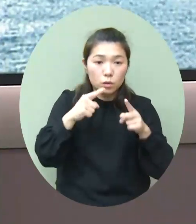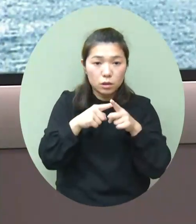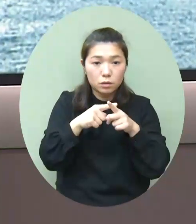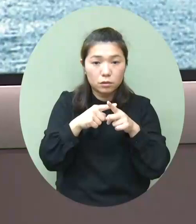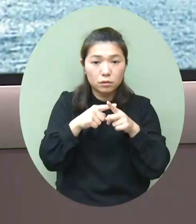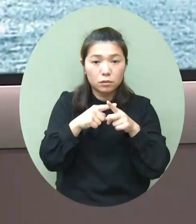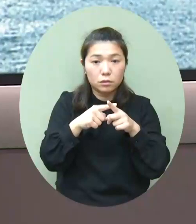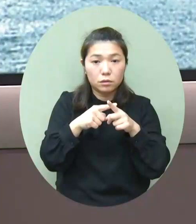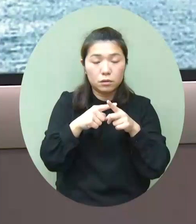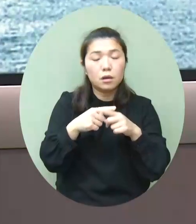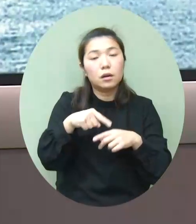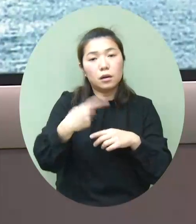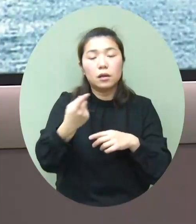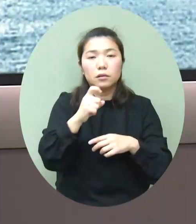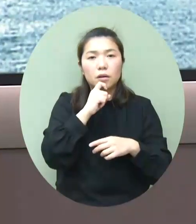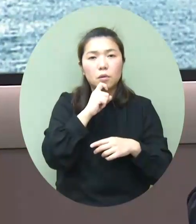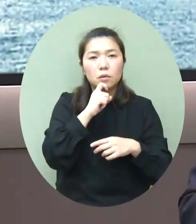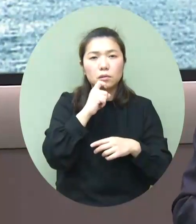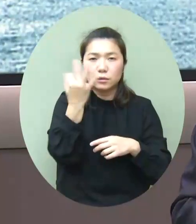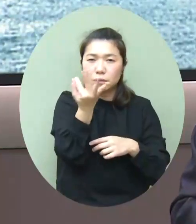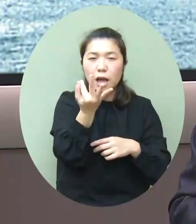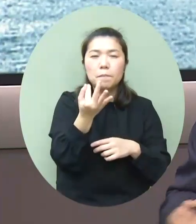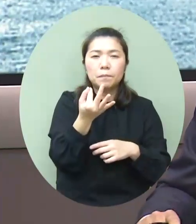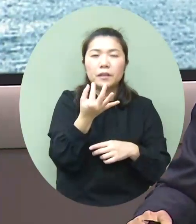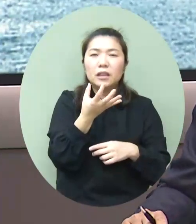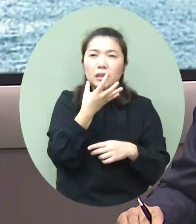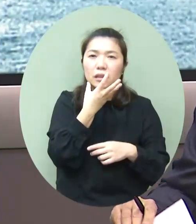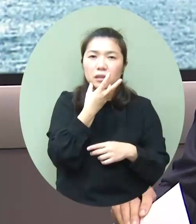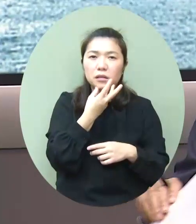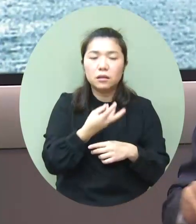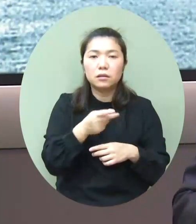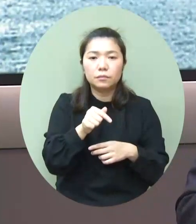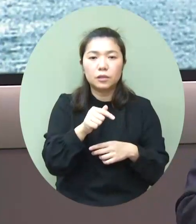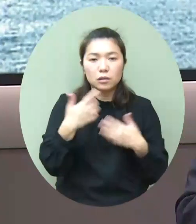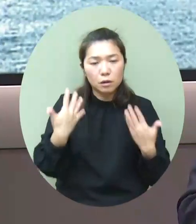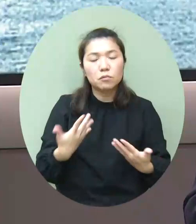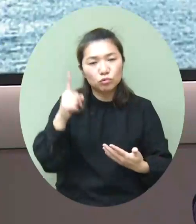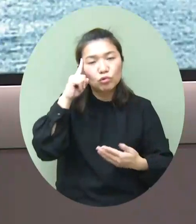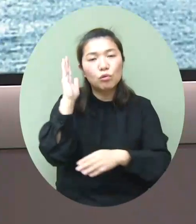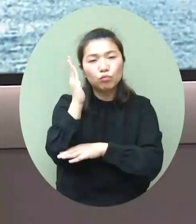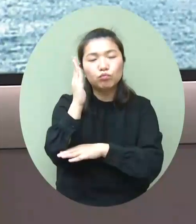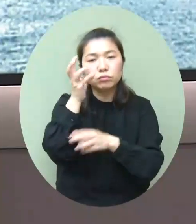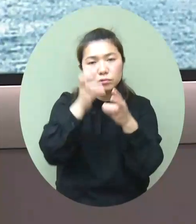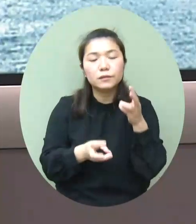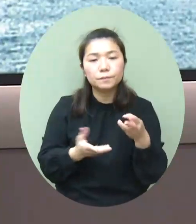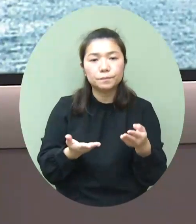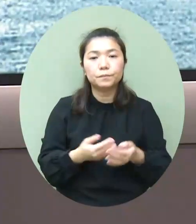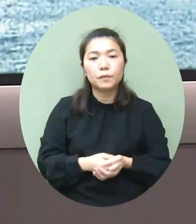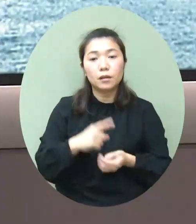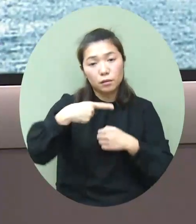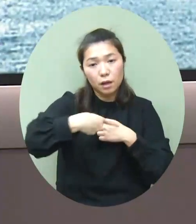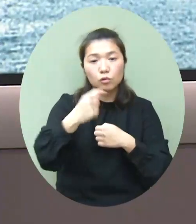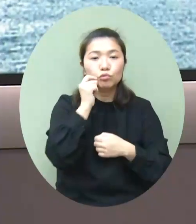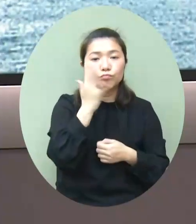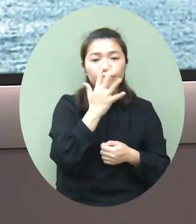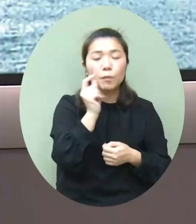131名是65岁以上的老人，3位是比较年轻的。我就会多说一点。第